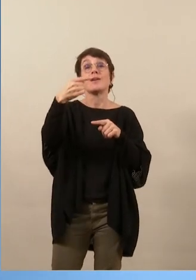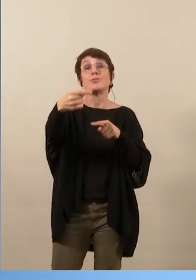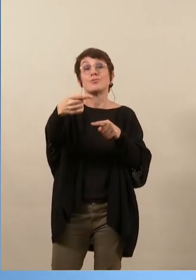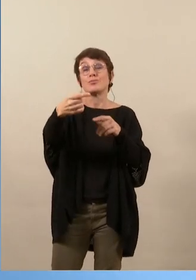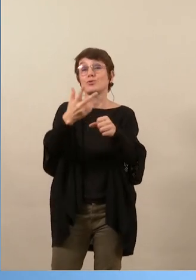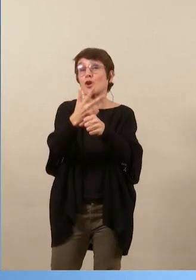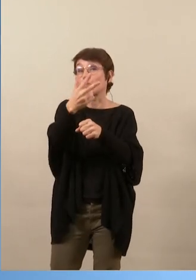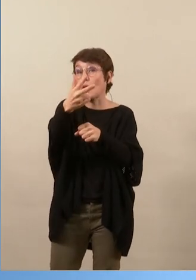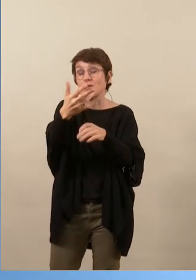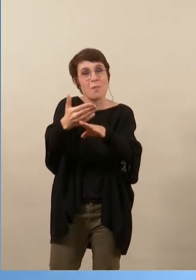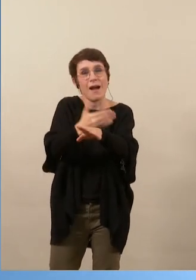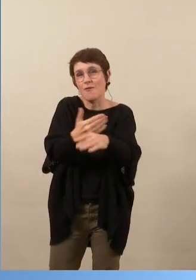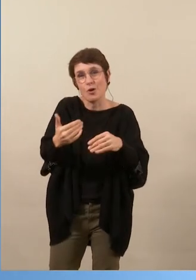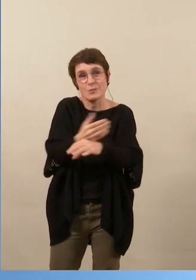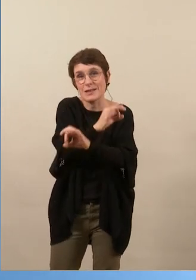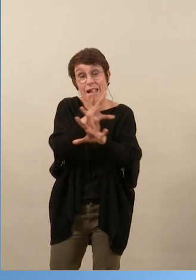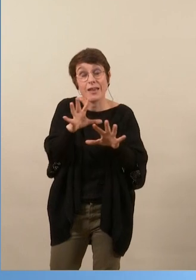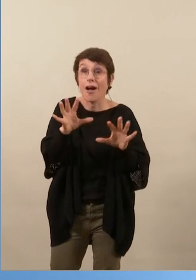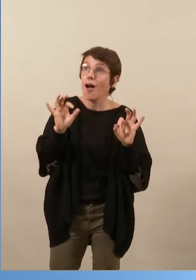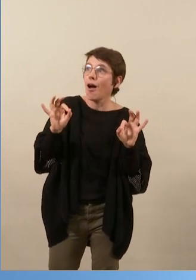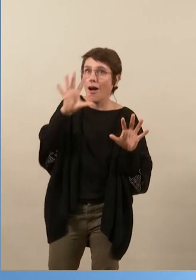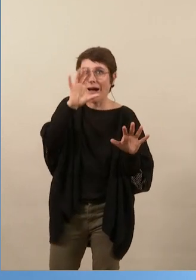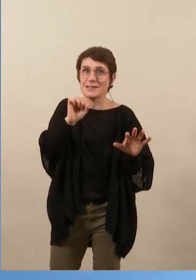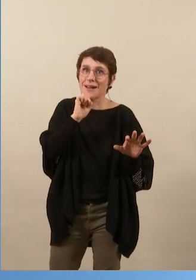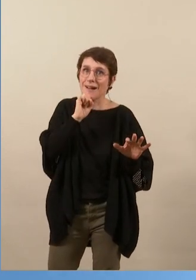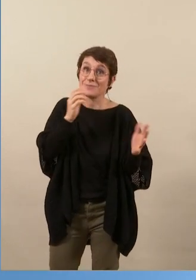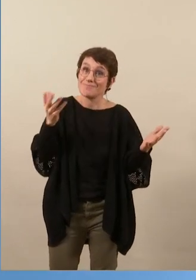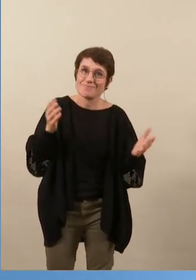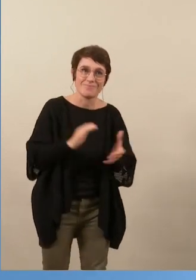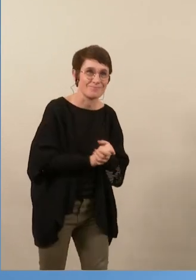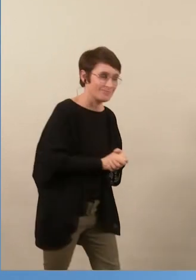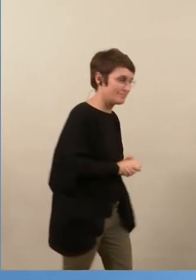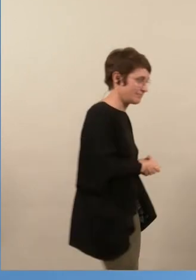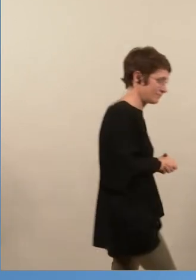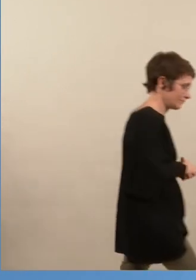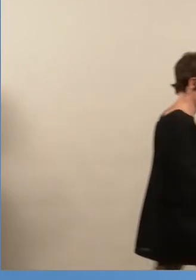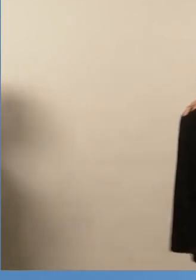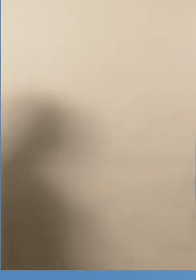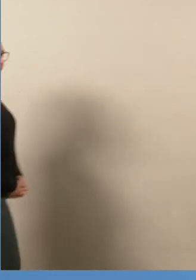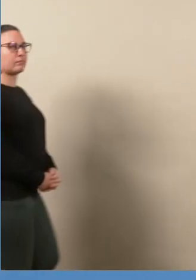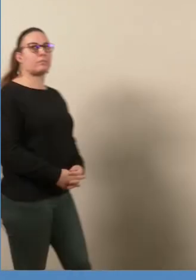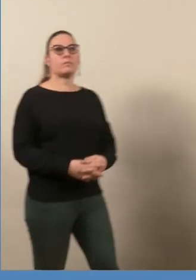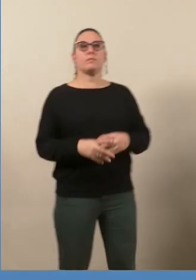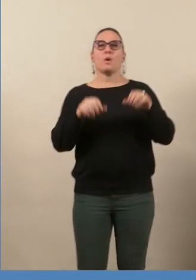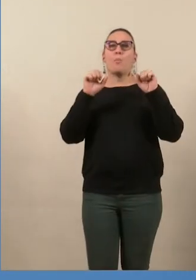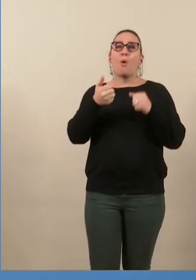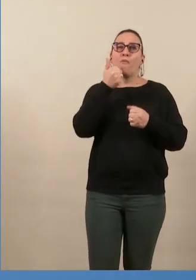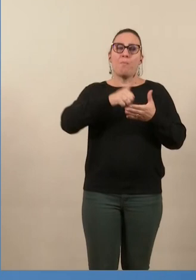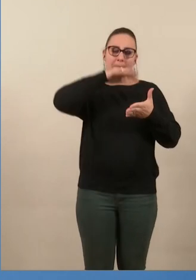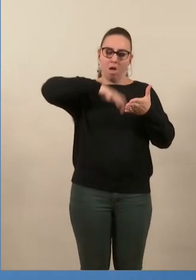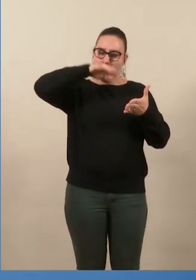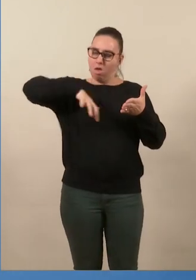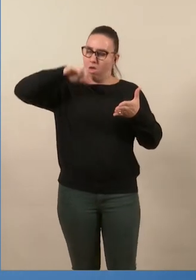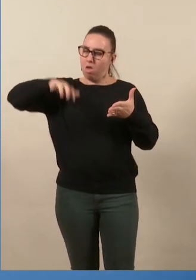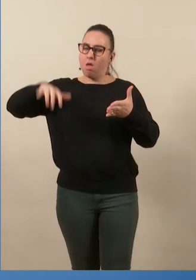hasard du calendrier pourrait continuer comme ça pendant des heures à décortiquer votre litanie mais en